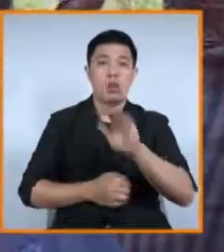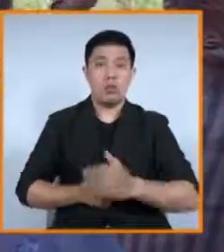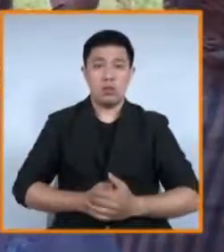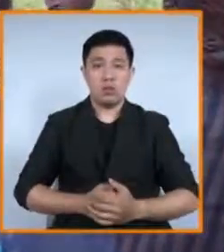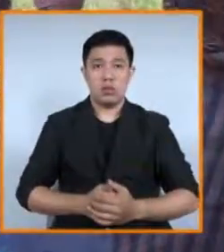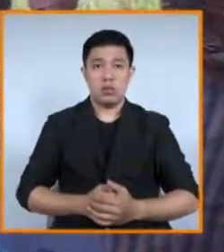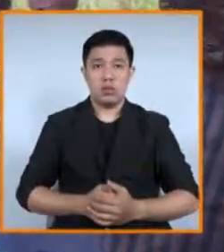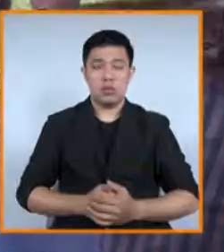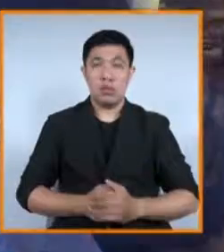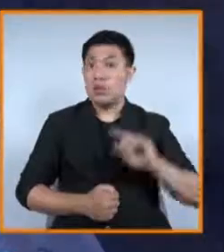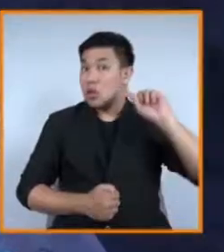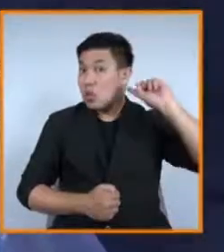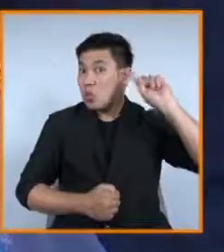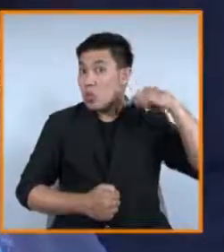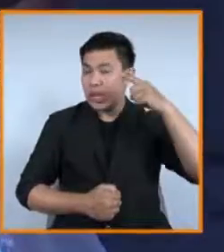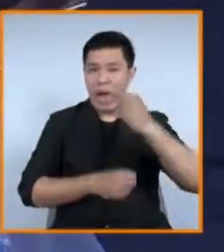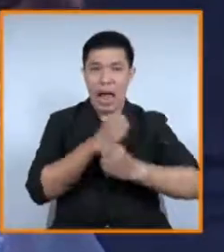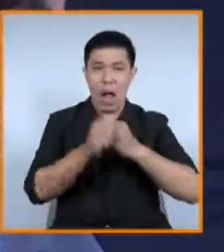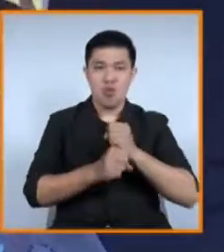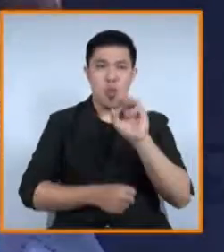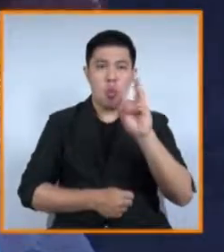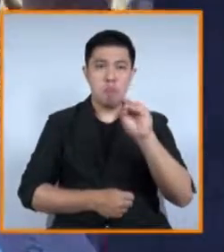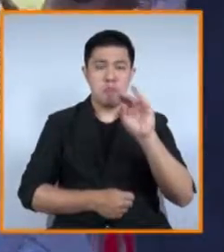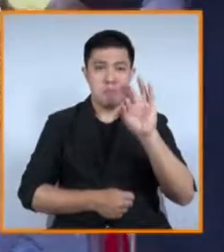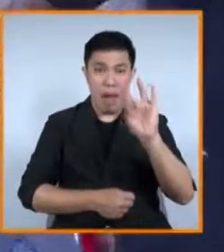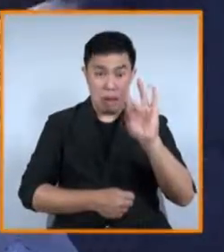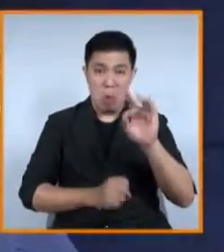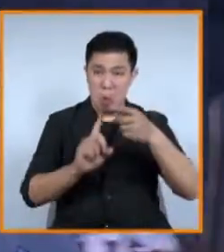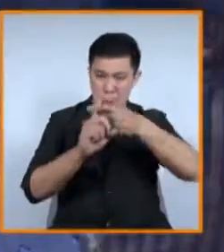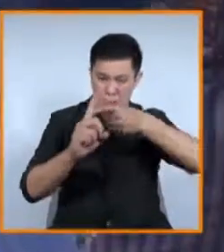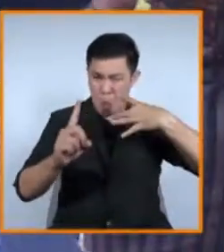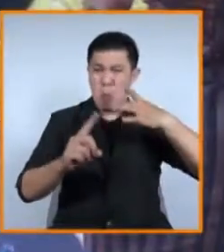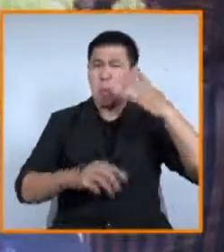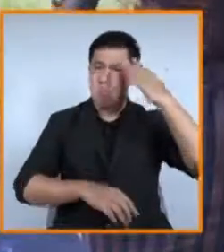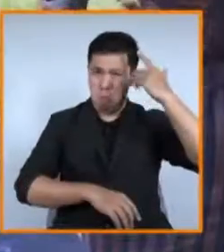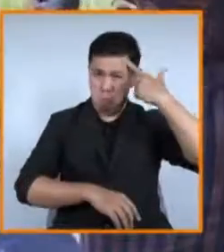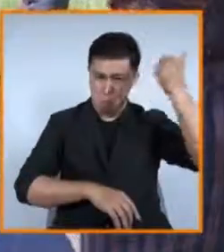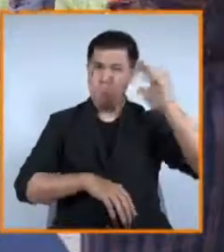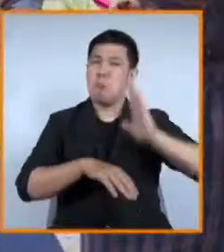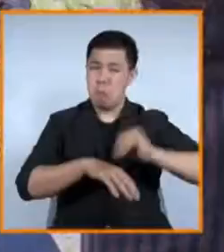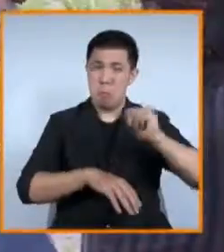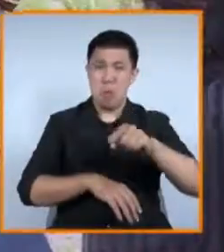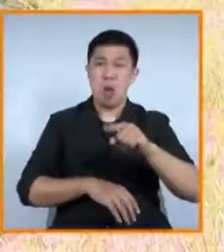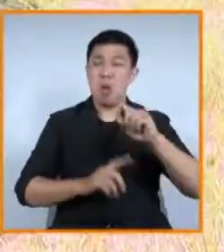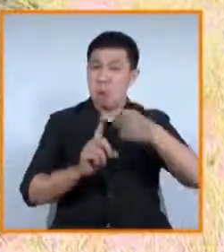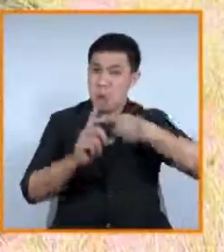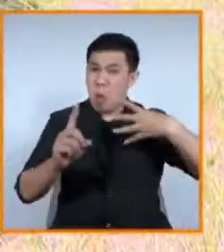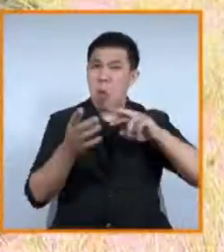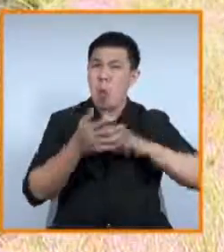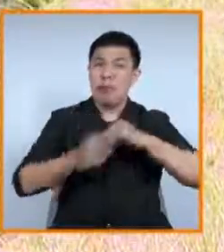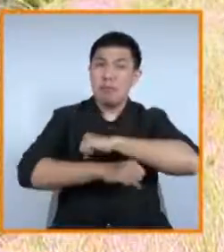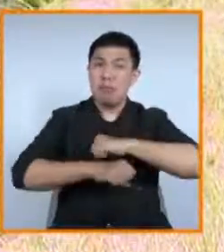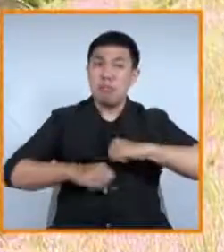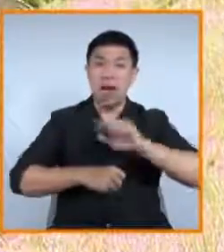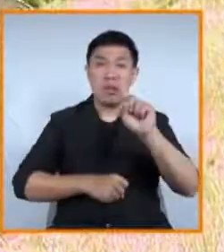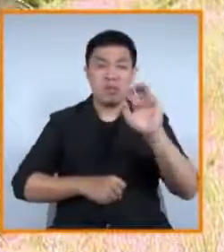ปสุภาพนีวัย68ปีผู้เชี่ยวชาญด้านการยิงธนูพื้นบ้านบอกว่าเจมพาริงกันไม่ได้เป็นเพียงการออกกำลังกาย